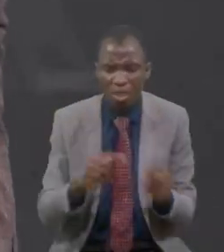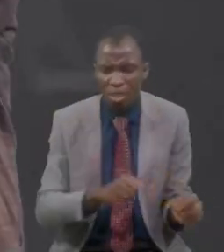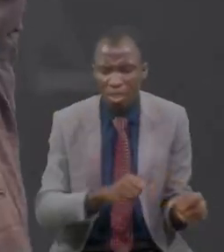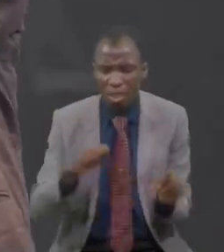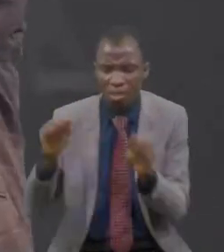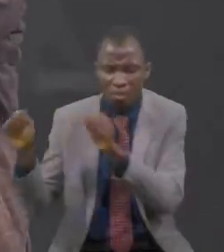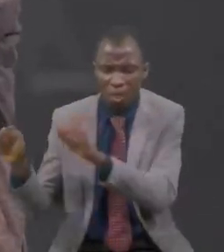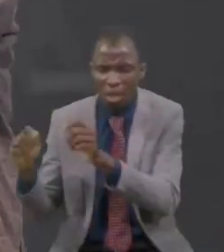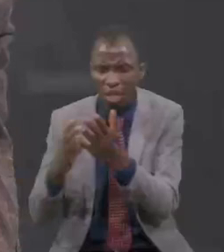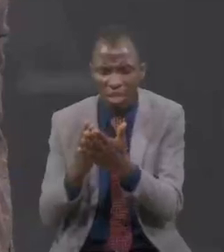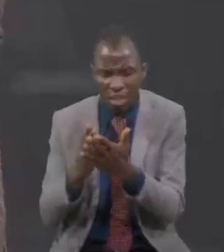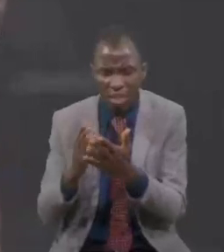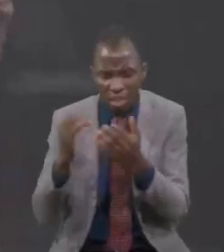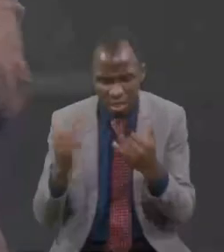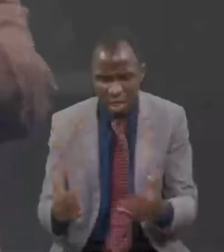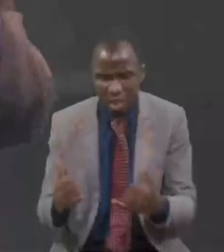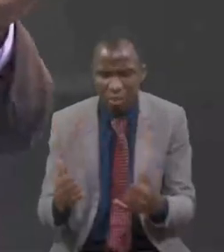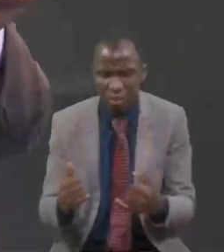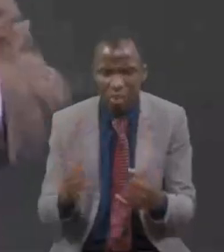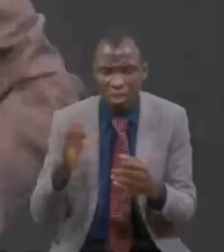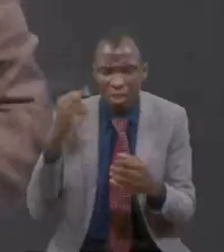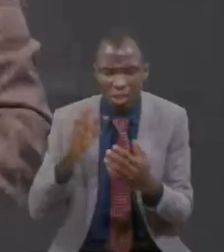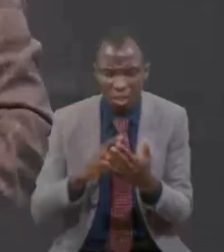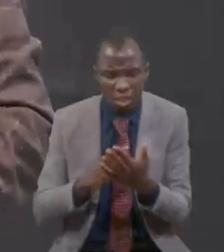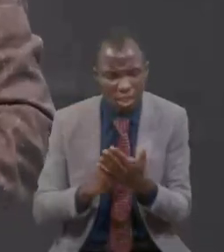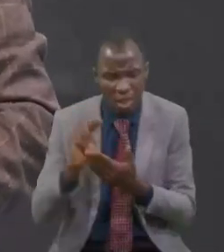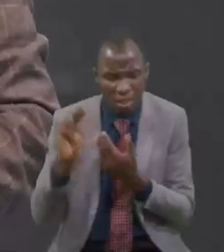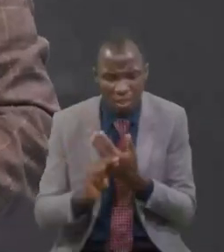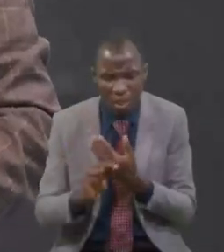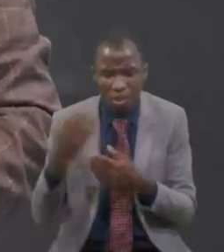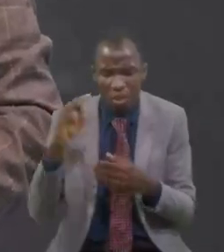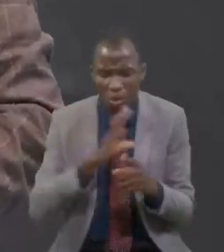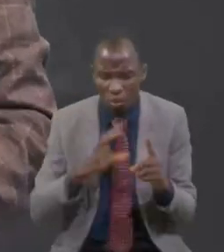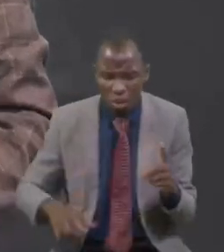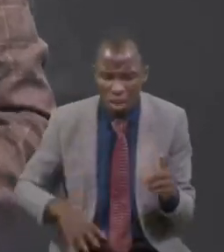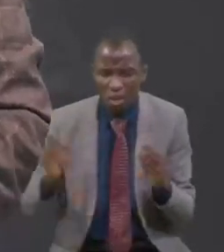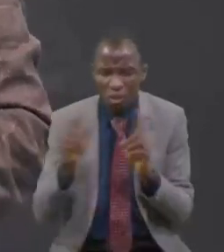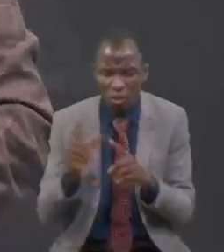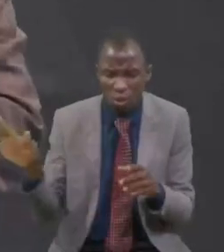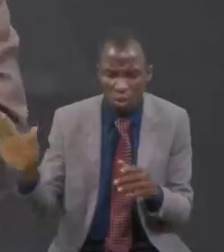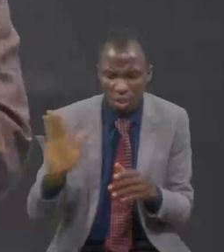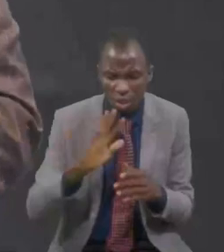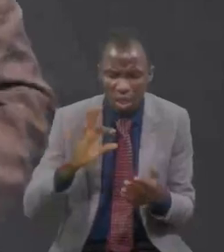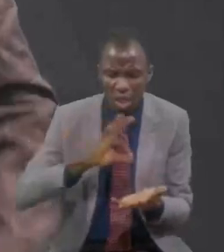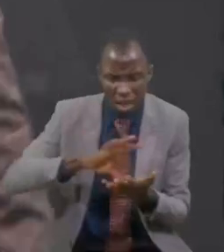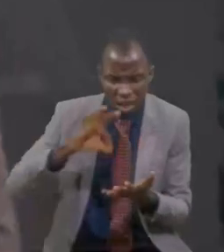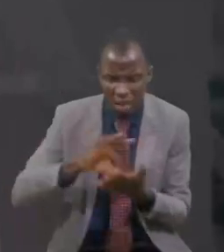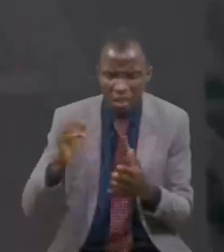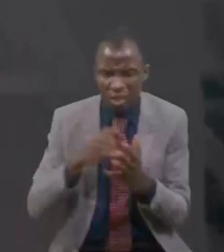transformer transfère la justice de Christ à leur compte maintenant c'est